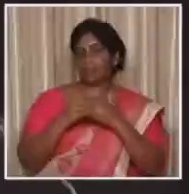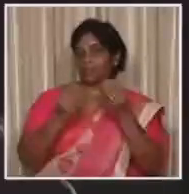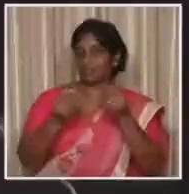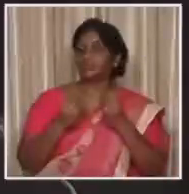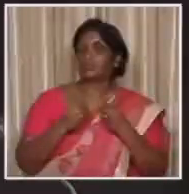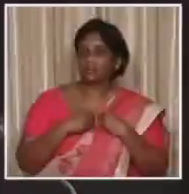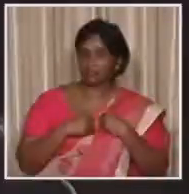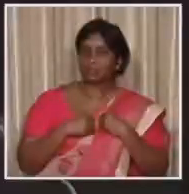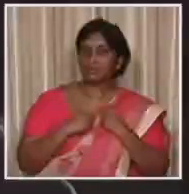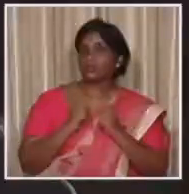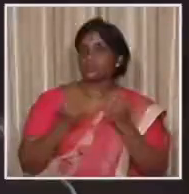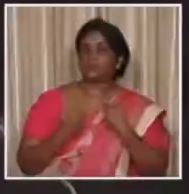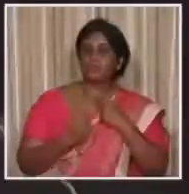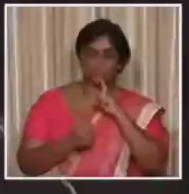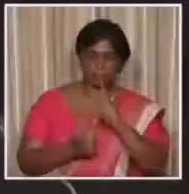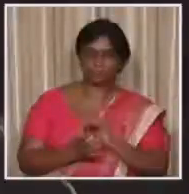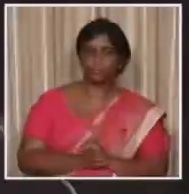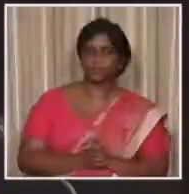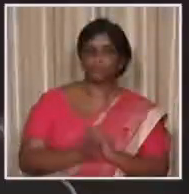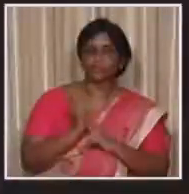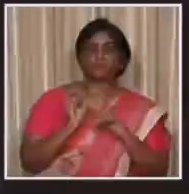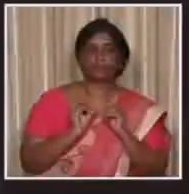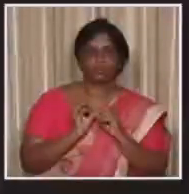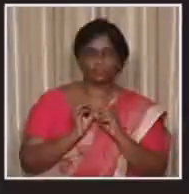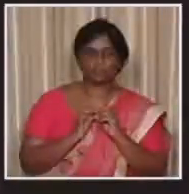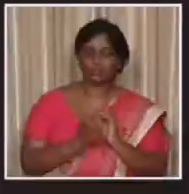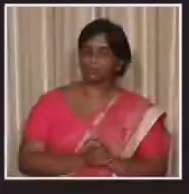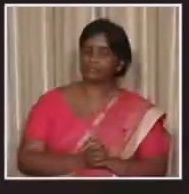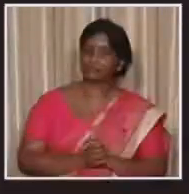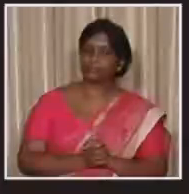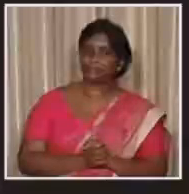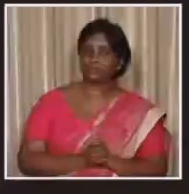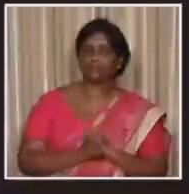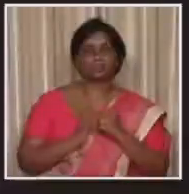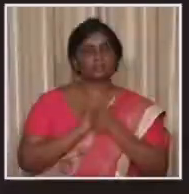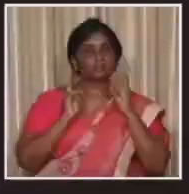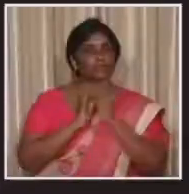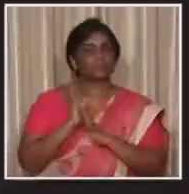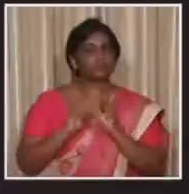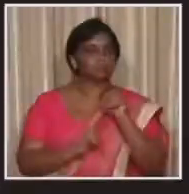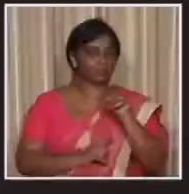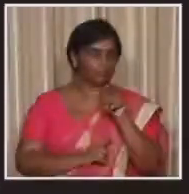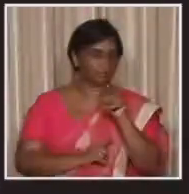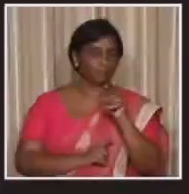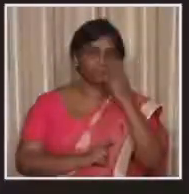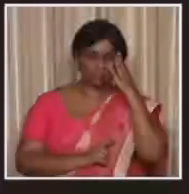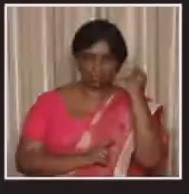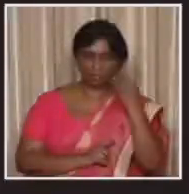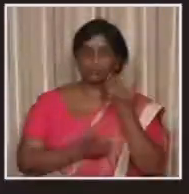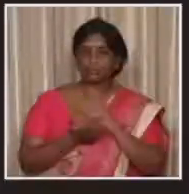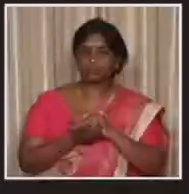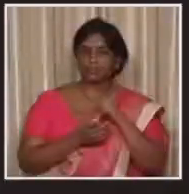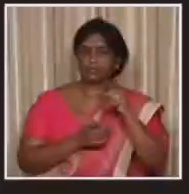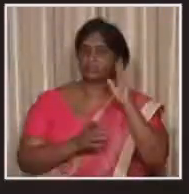දෙන්නයි උත්සාහ ගන්නයි කියලා මම ඉල්ලා සිටිනවා. නලින් වඩනර් මෙතුත් අවසාන වශයෙන්. ගරු ක්‍රීඩා මිතු ඔබතුමාගෙන් අමතක වෙ කියලා අපහොත්